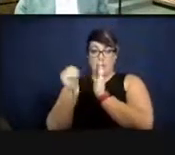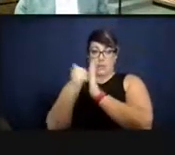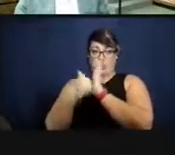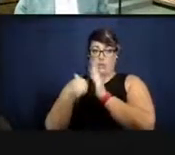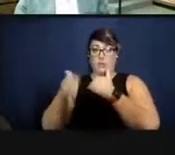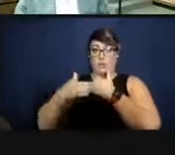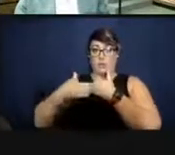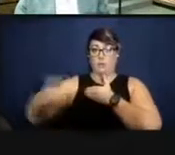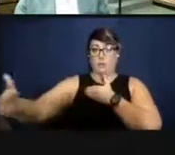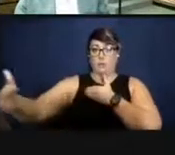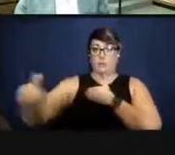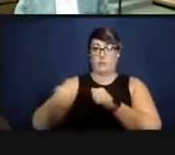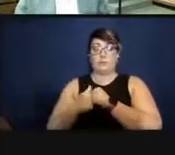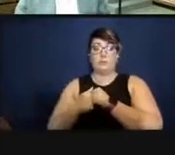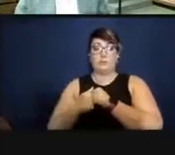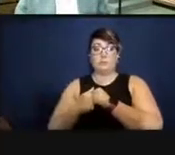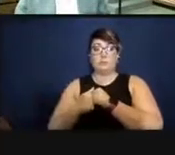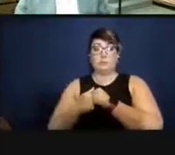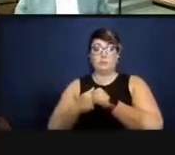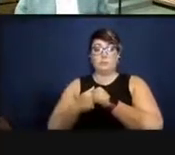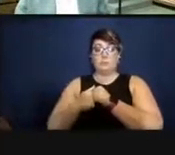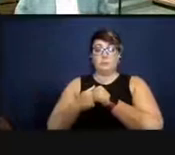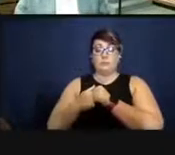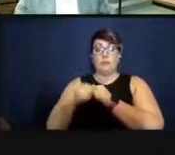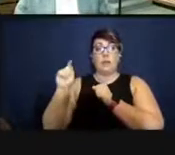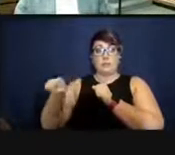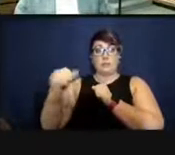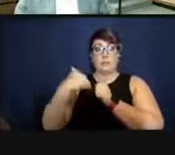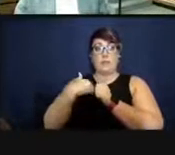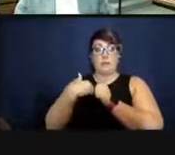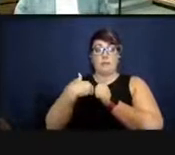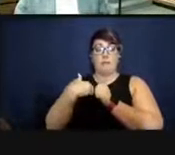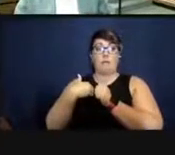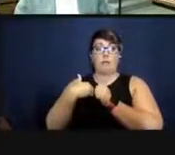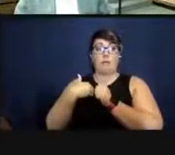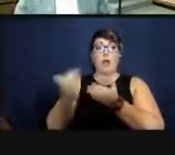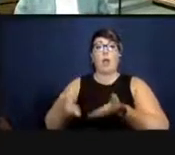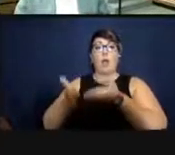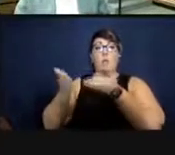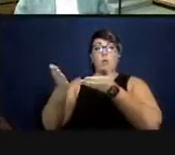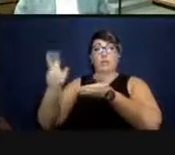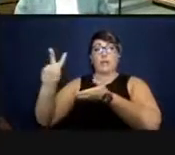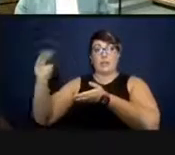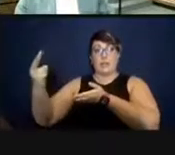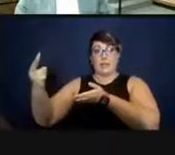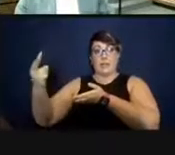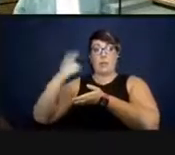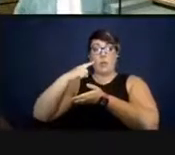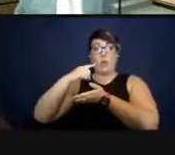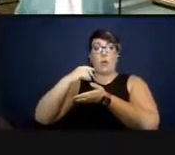leo. Kwa hivyo kadri tunavyoendelea mbele.